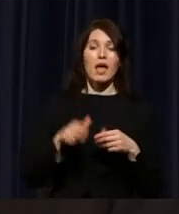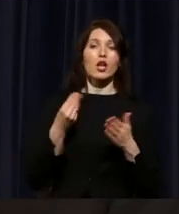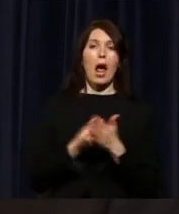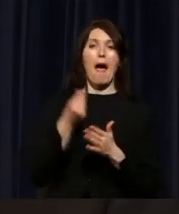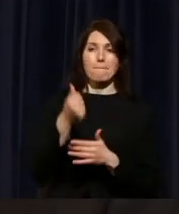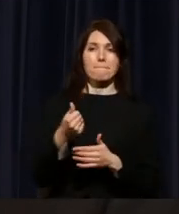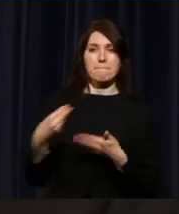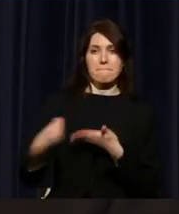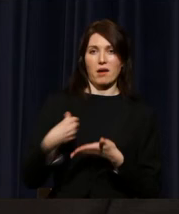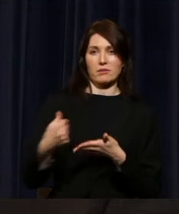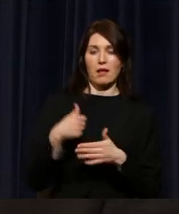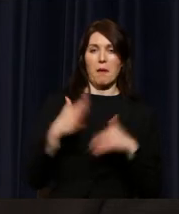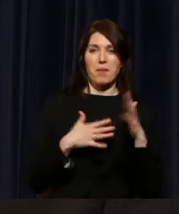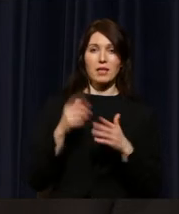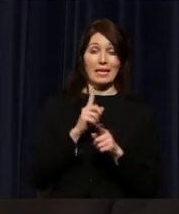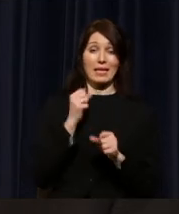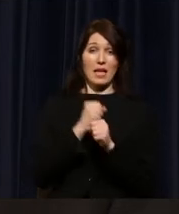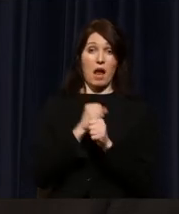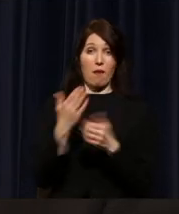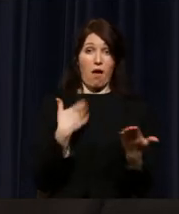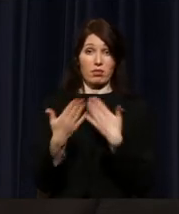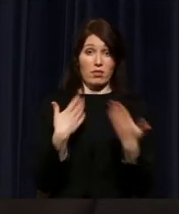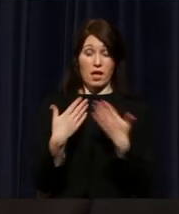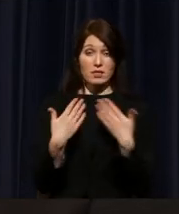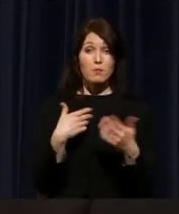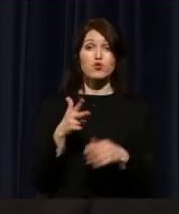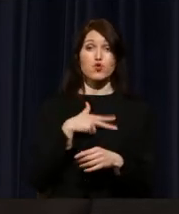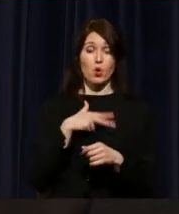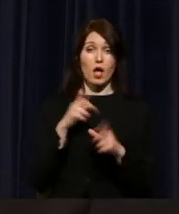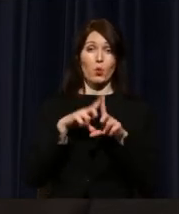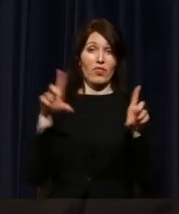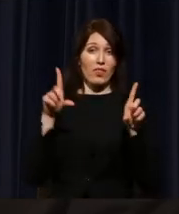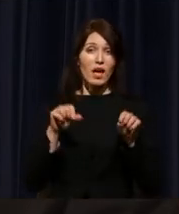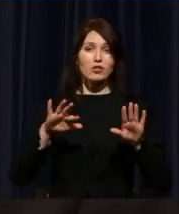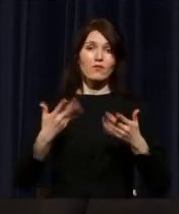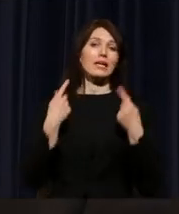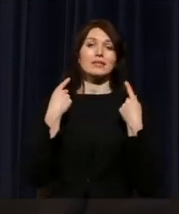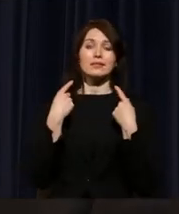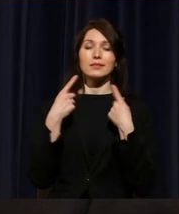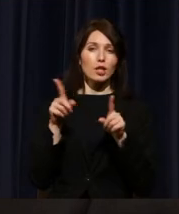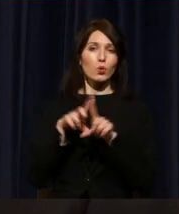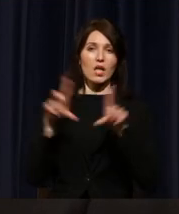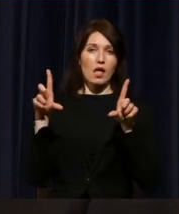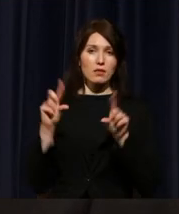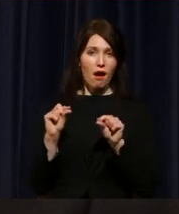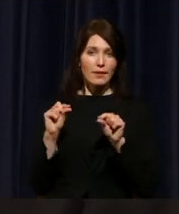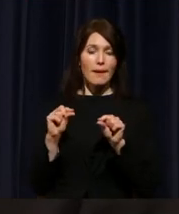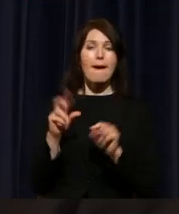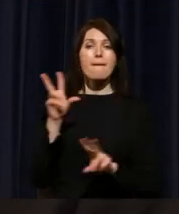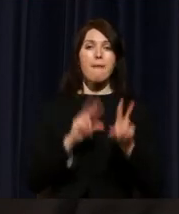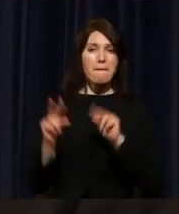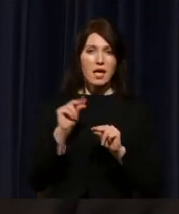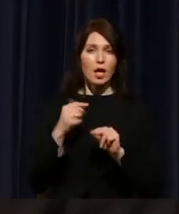apmaksātā praksē iet. Faktiski viņam ir darba attiecības ar sociālo dienestu vai citu kādu iestādi. Tad pamēģināt,